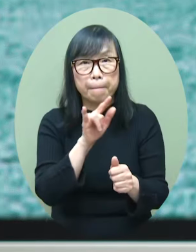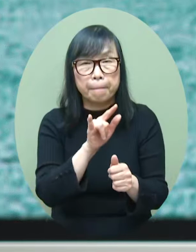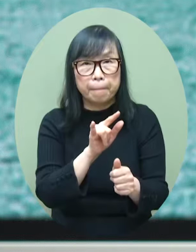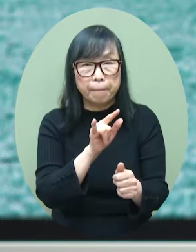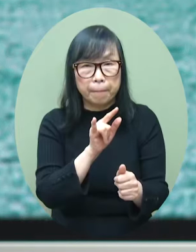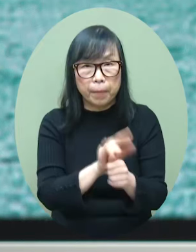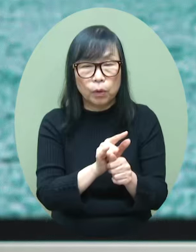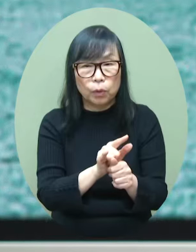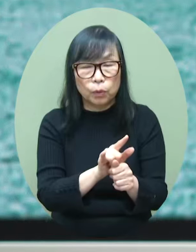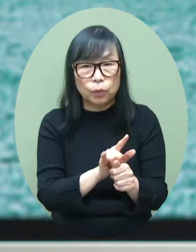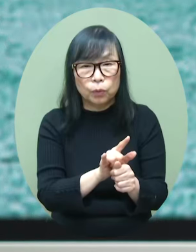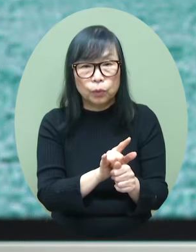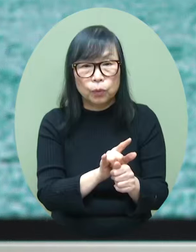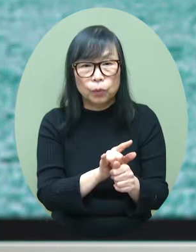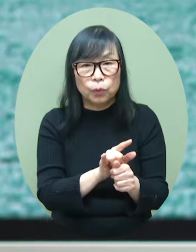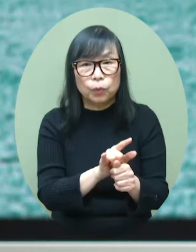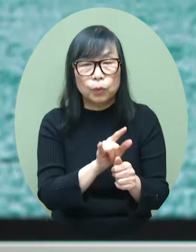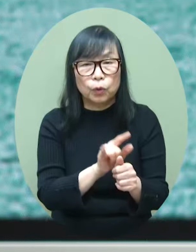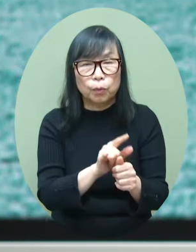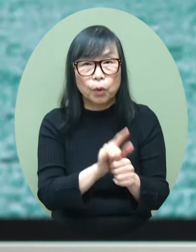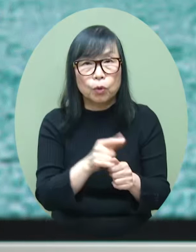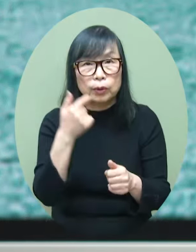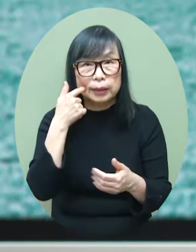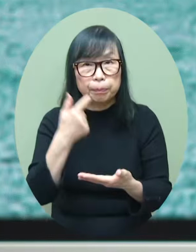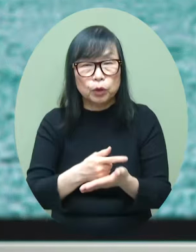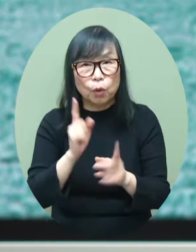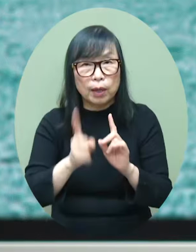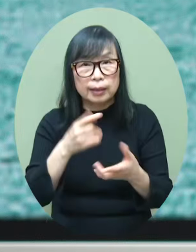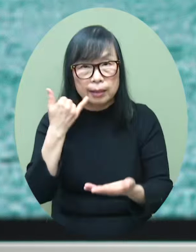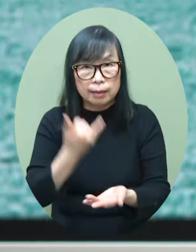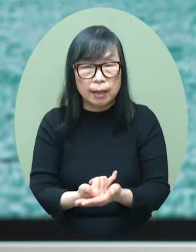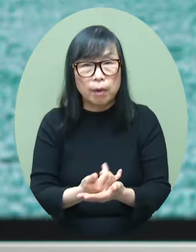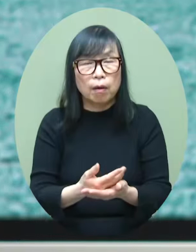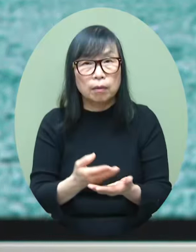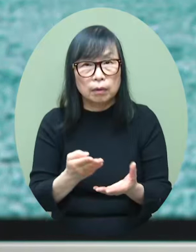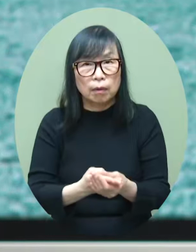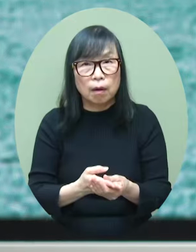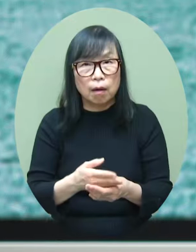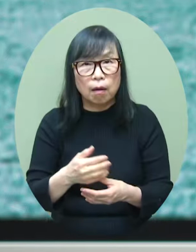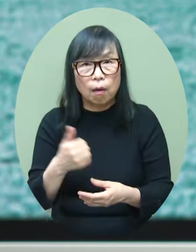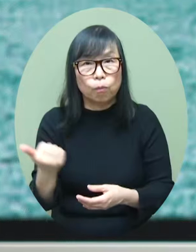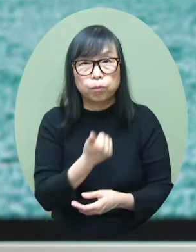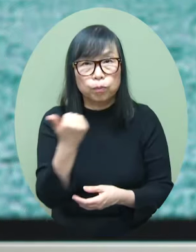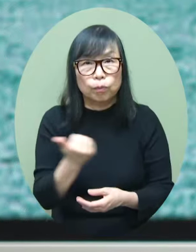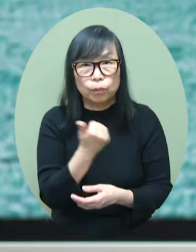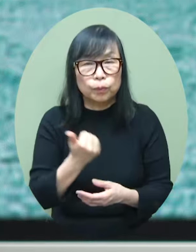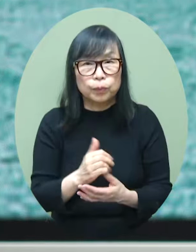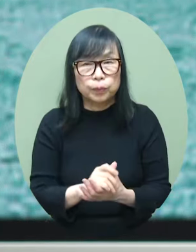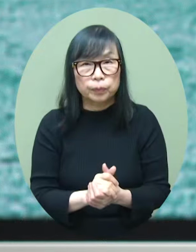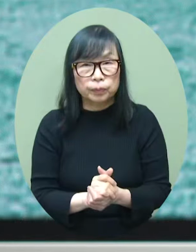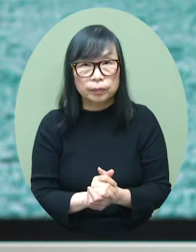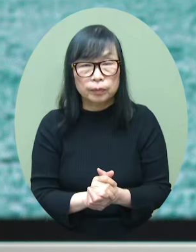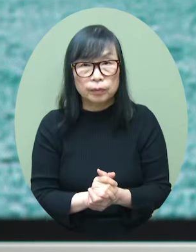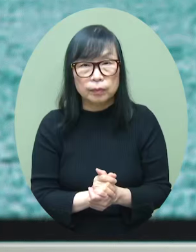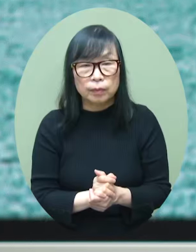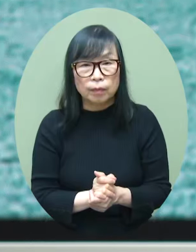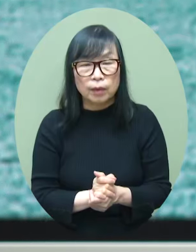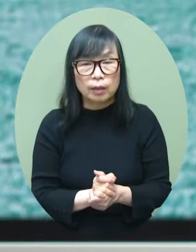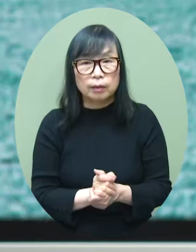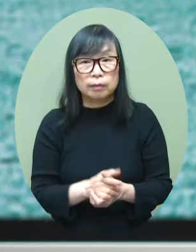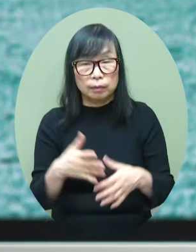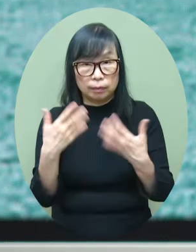個這個嚴重啦，或者死亡個案啦，是非常之非常之有效的。咁呢樣嘢嘅